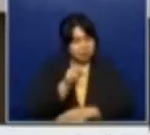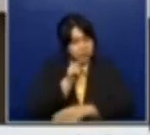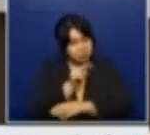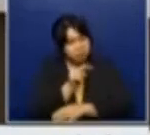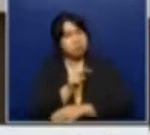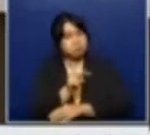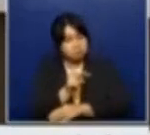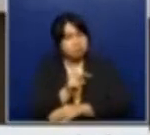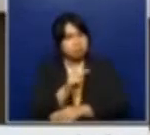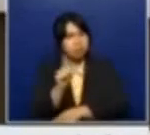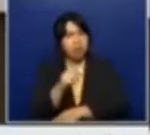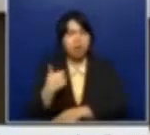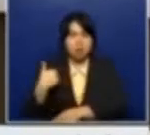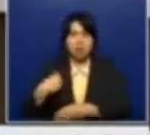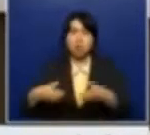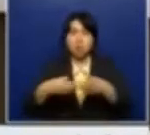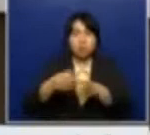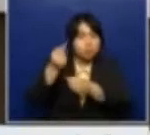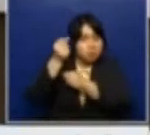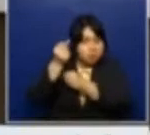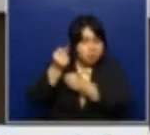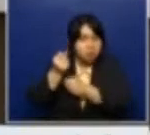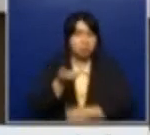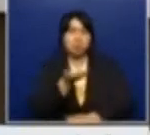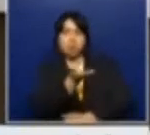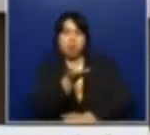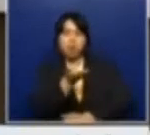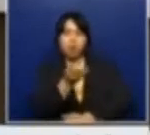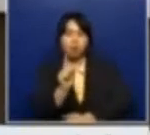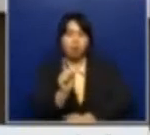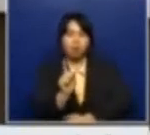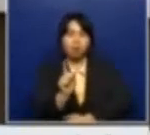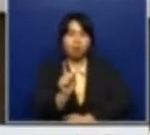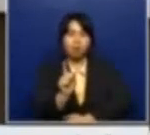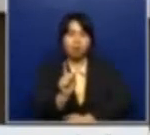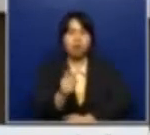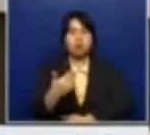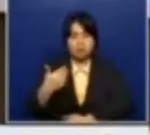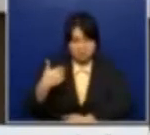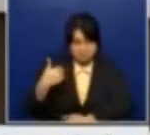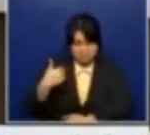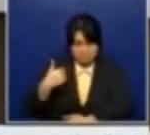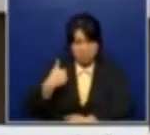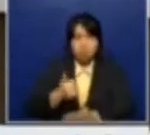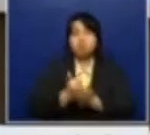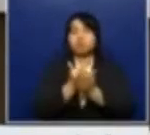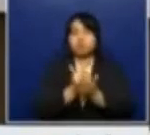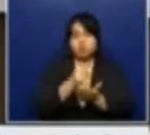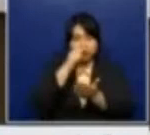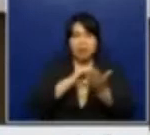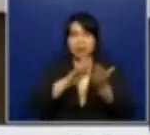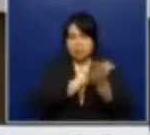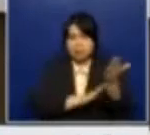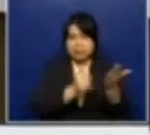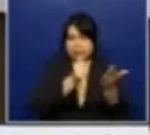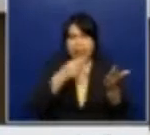การชุมนุมมีการเรียกร้องที่เห็นว่ามีประโยชน์ที่จะเกิดประโยชน์ต่อประเทศช